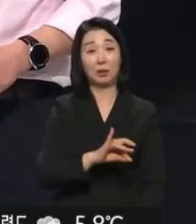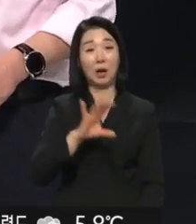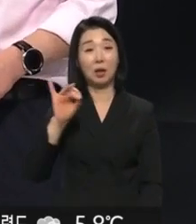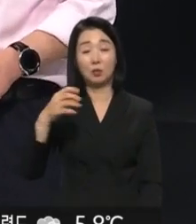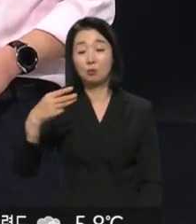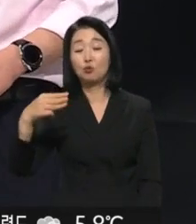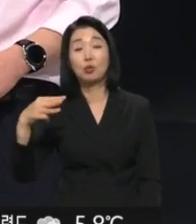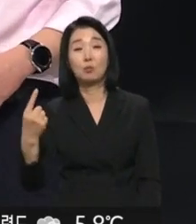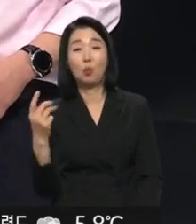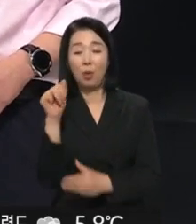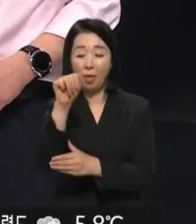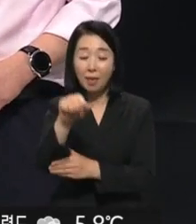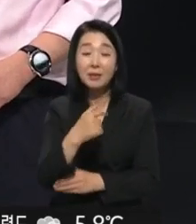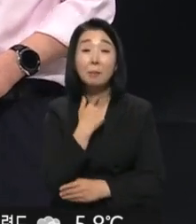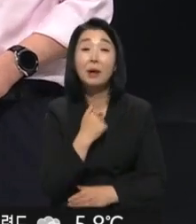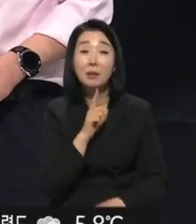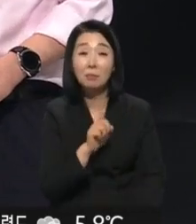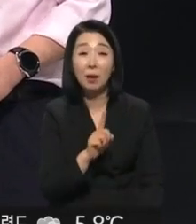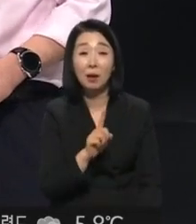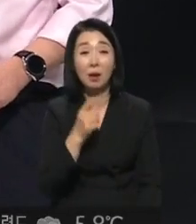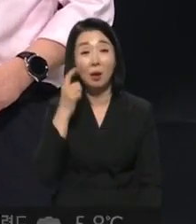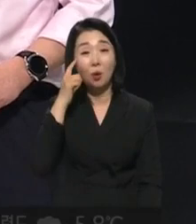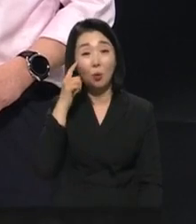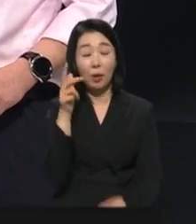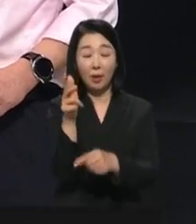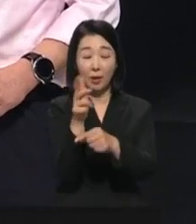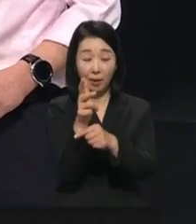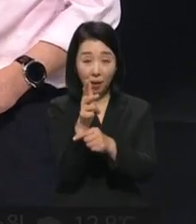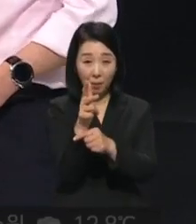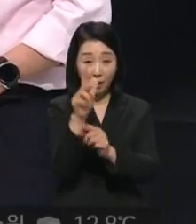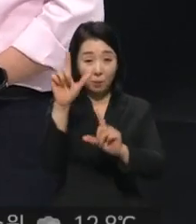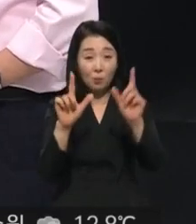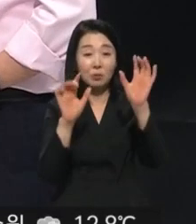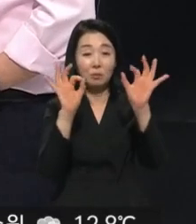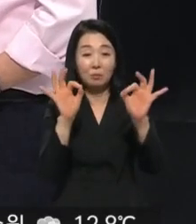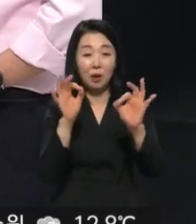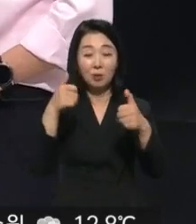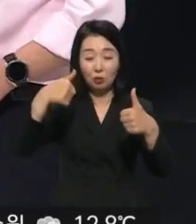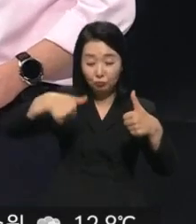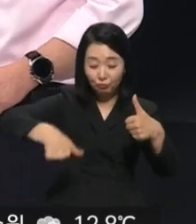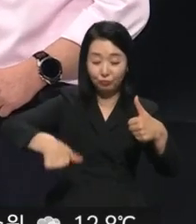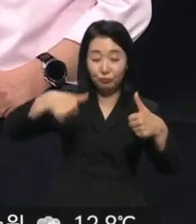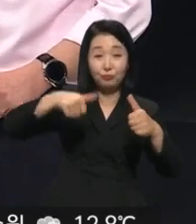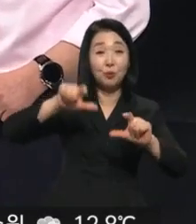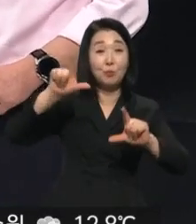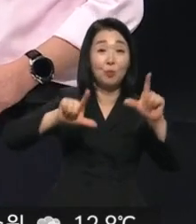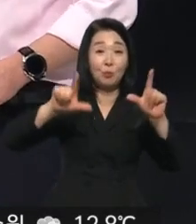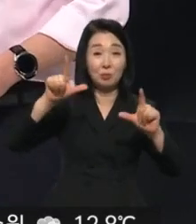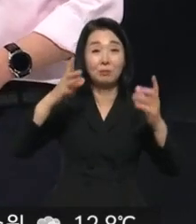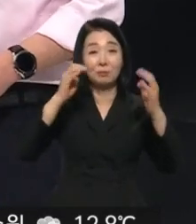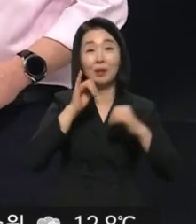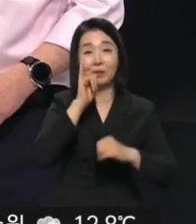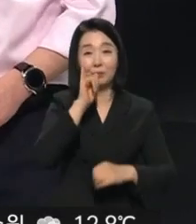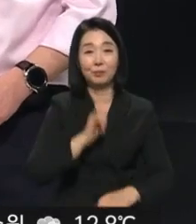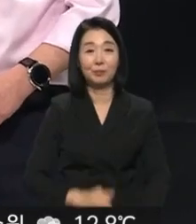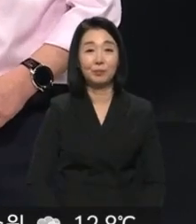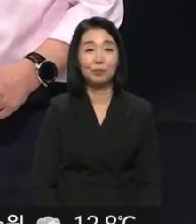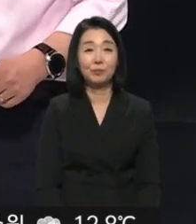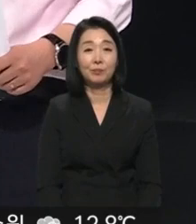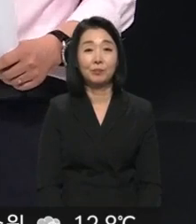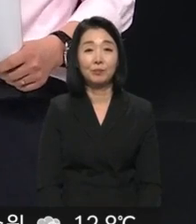90도 인사를 하곤 했다는 겁니다. 실제로 카메라에 포착된 폴더 인사 장면들 꽤